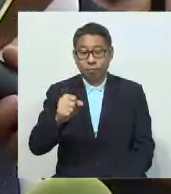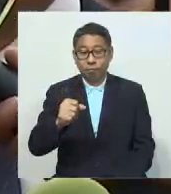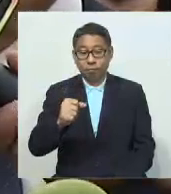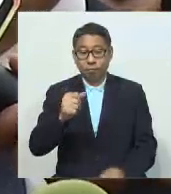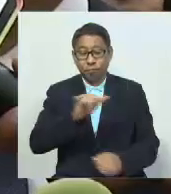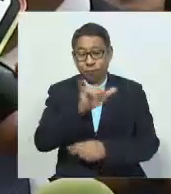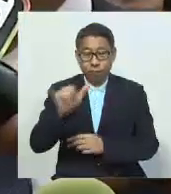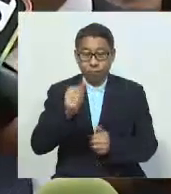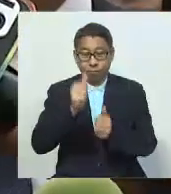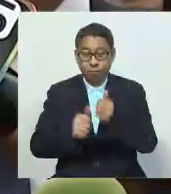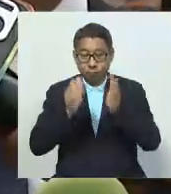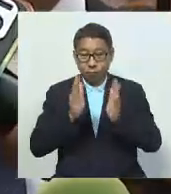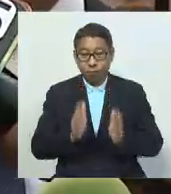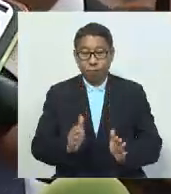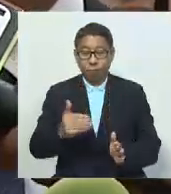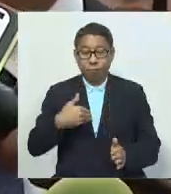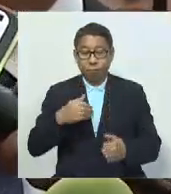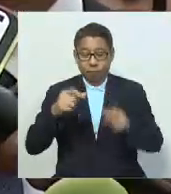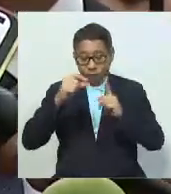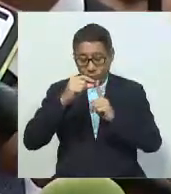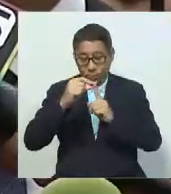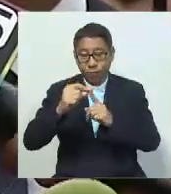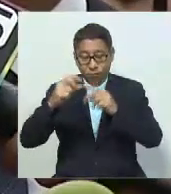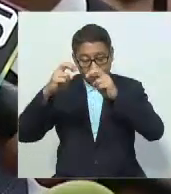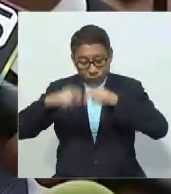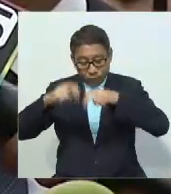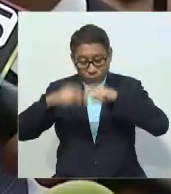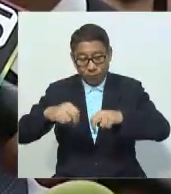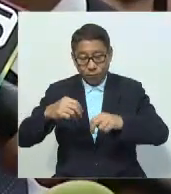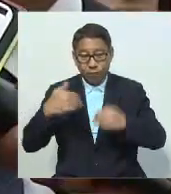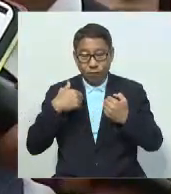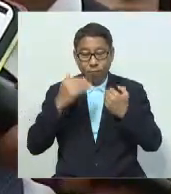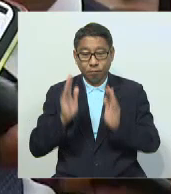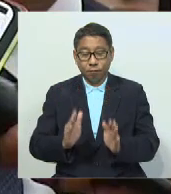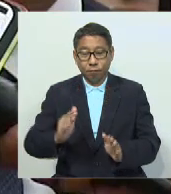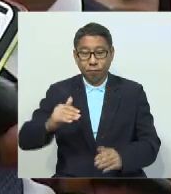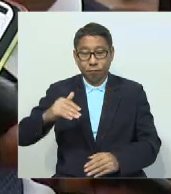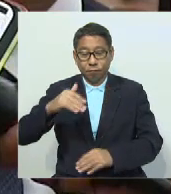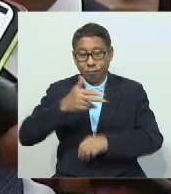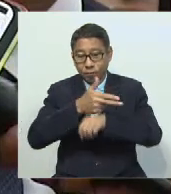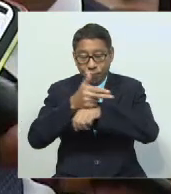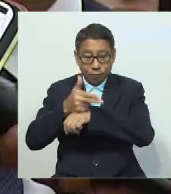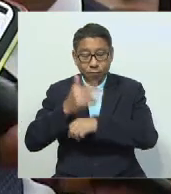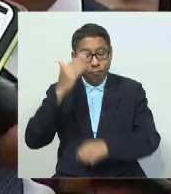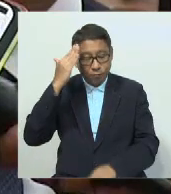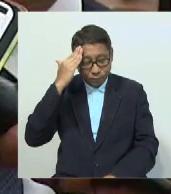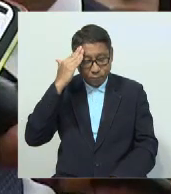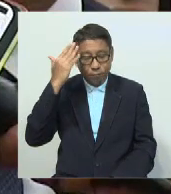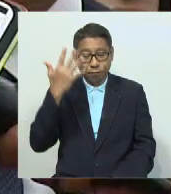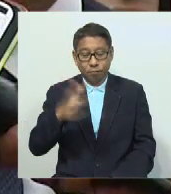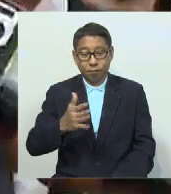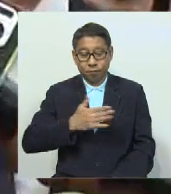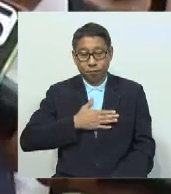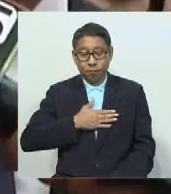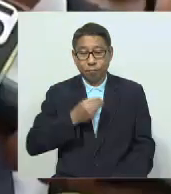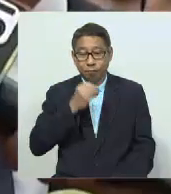ระองค์คำวินิจฉัยก็เป็นไปตามที่พี่น้องสื่อมวลชนนะครับได้ทราบไปแล้วผมเรีย